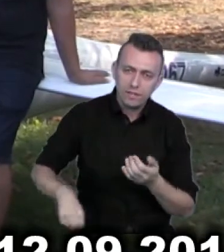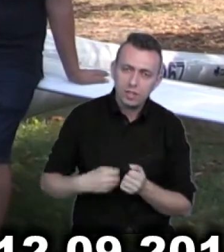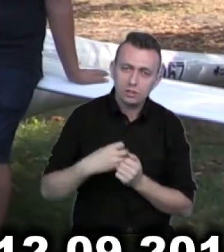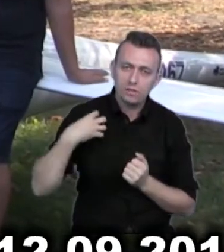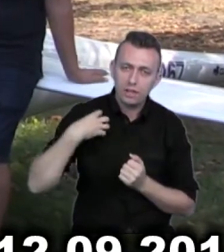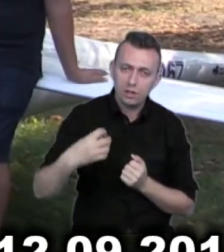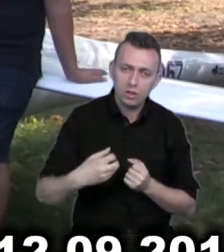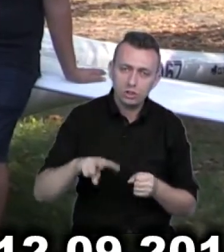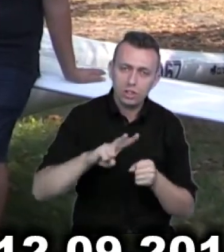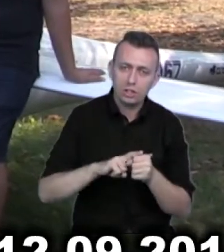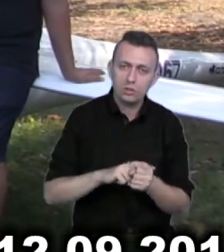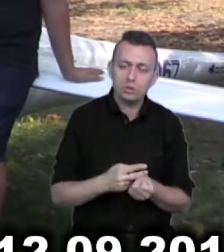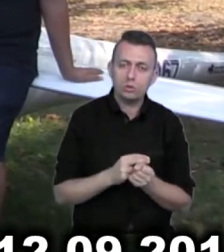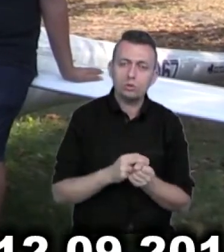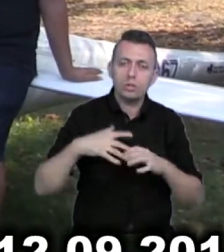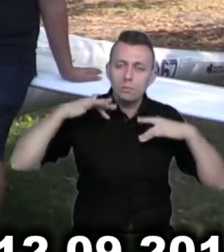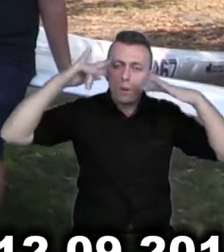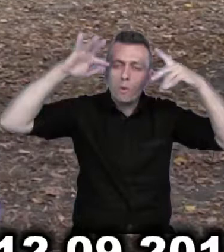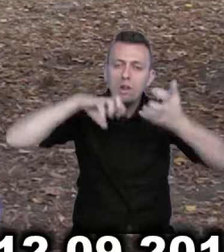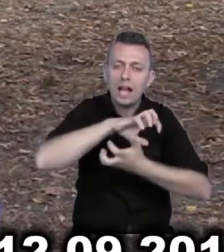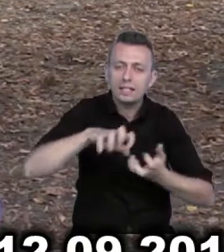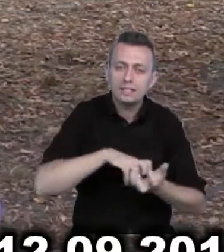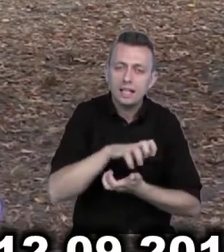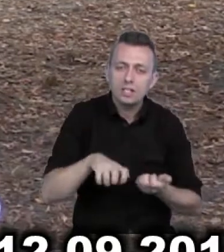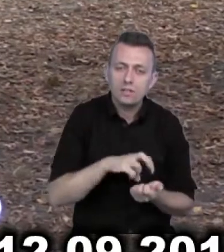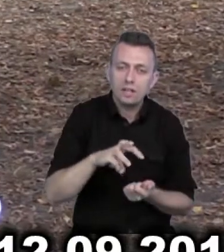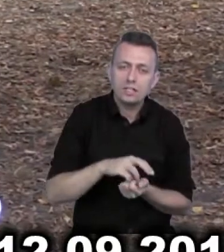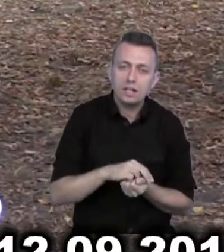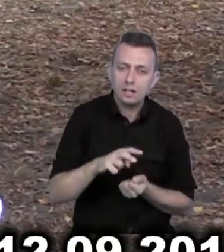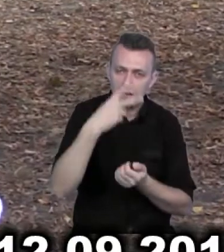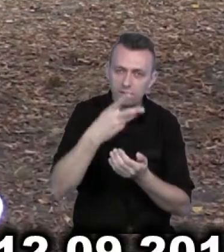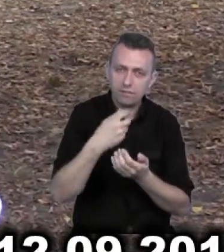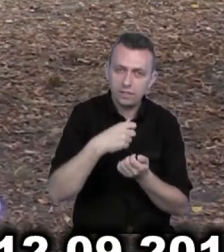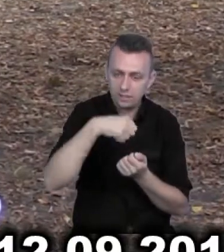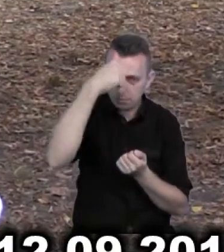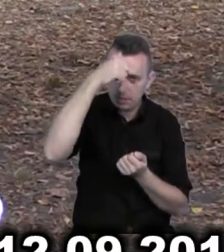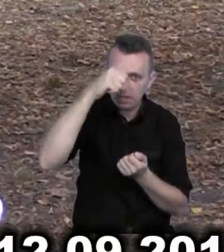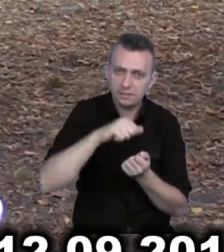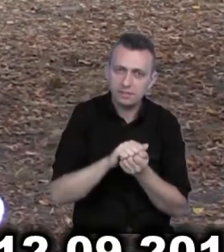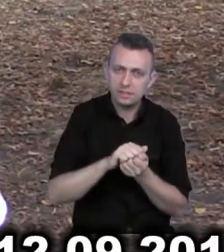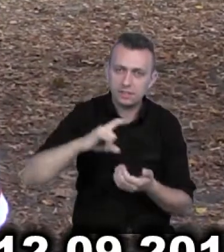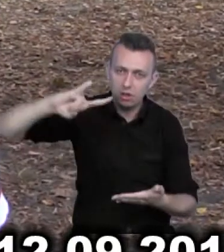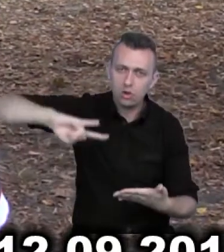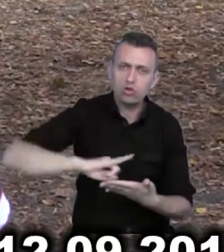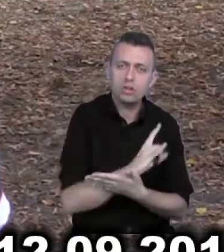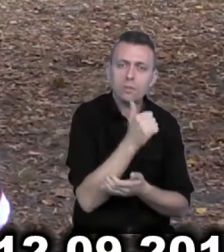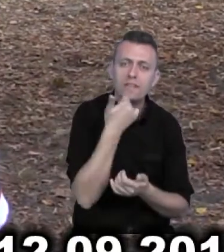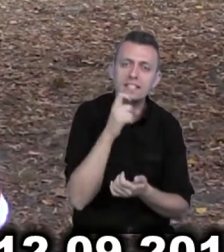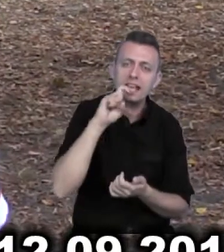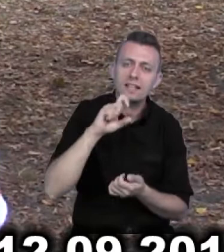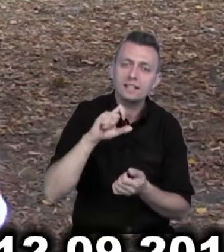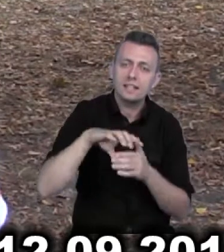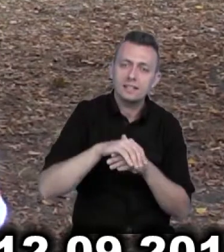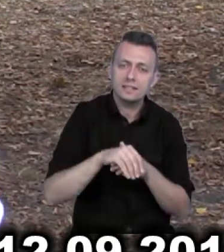Mowa o Łukaszu Wójciku, który opowiadał o swoim szybowcu. To jest szybowiec JS1C, produkcja